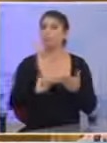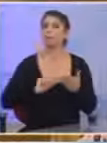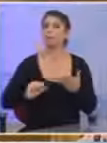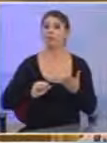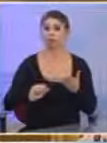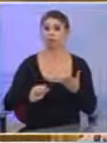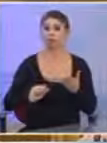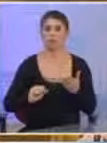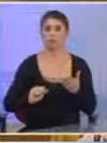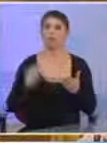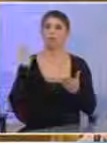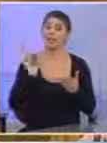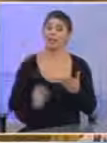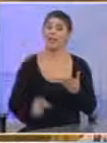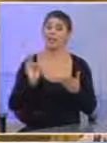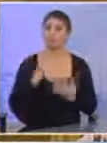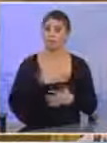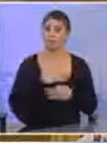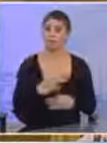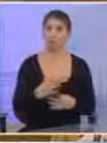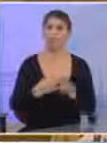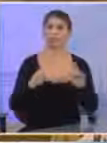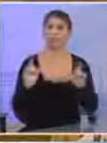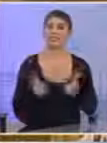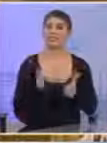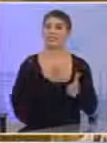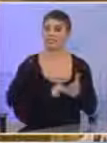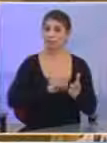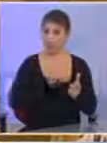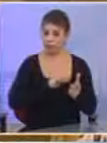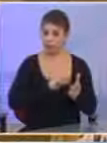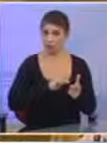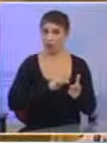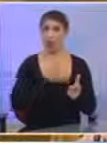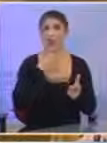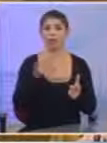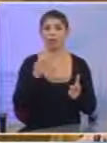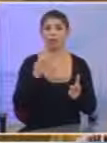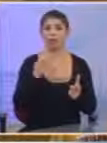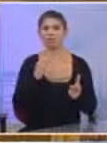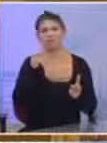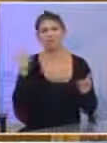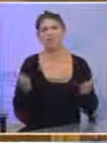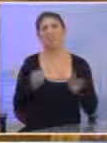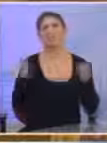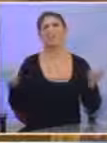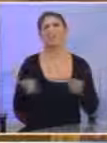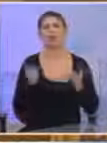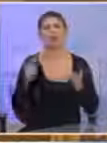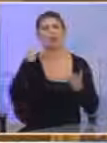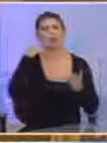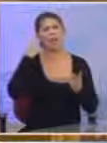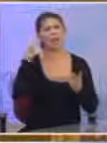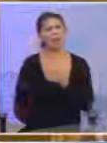φοβόμαστε. Κάθε φορά που εκπροσωπείτε τα εθνικά μας συμφέροντα, λόγω της επιπολαιότητας, των